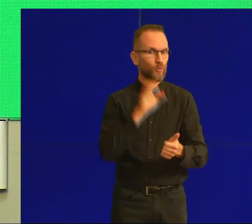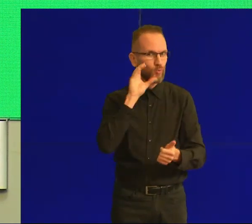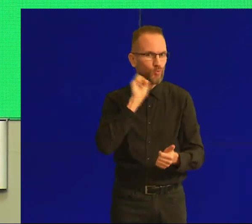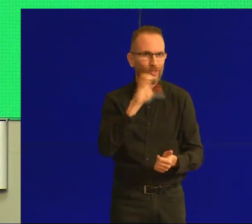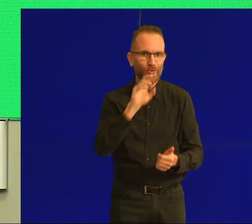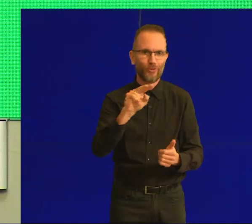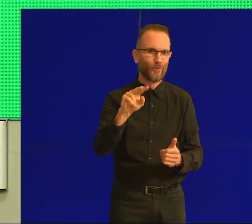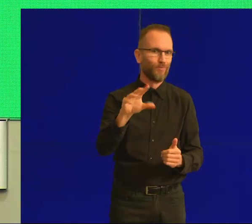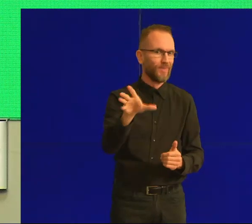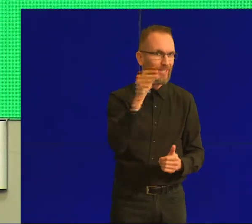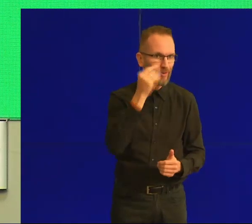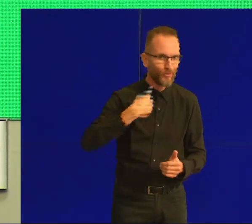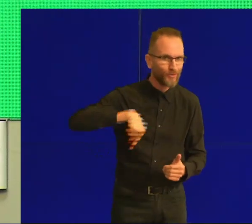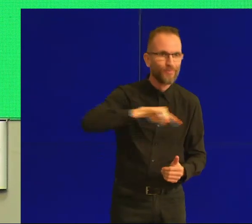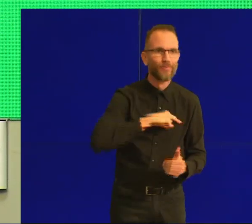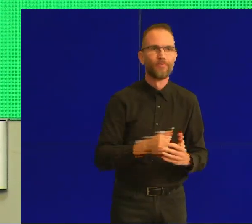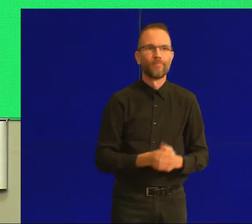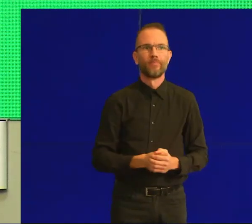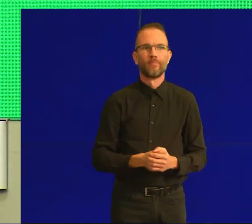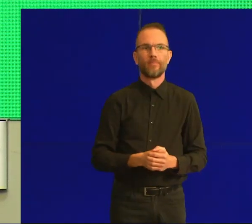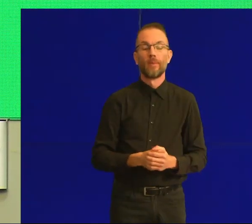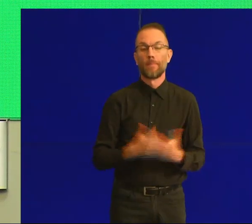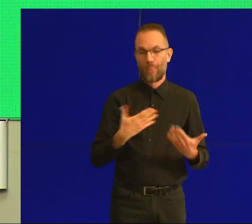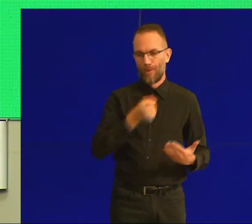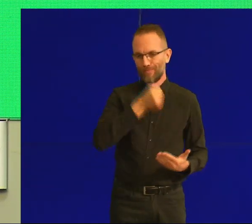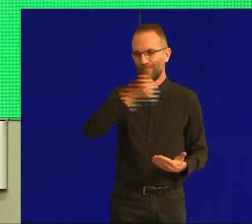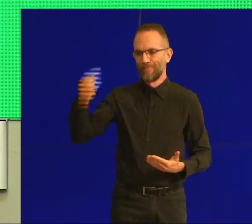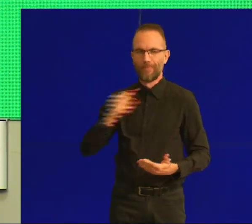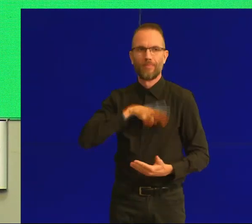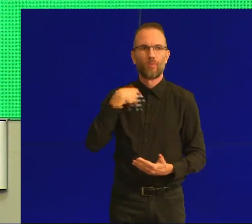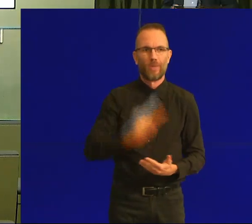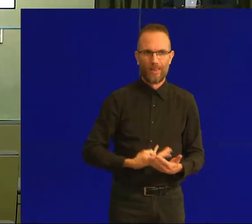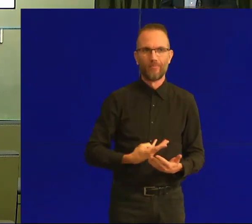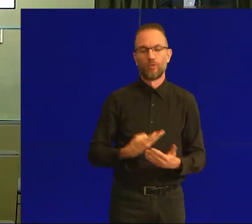parole à emmanuel pour faire le point sur la situation pandémique en belgique